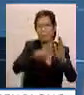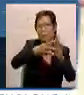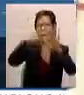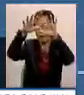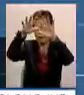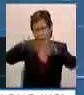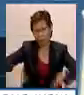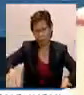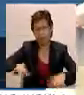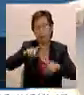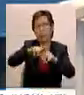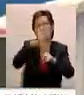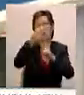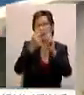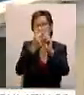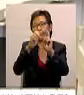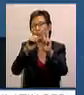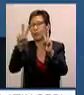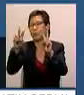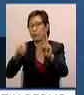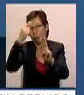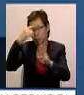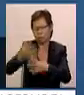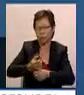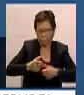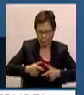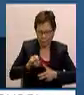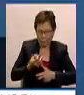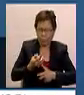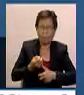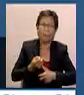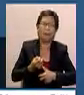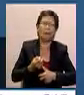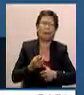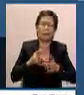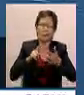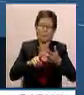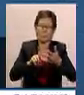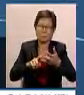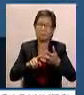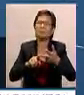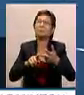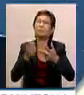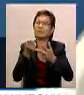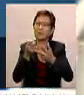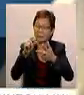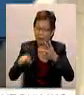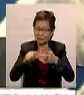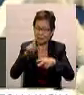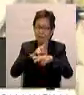yang dijadual Januari 2020 bagi menggondol pingat emas selepas kadar pingat gangsa di Kuala Lumpur tahun